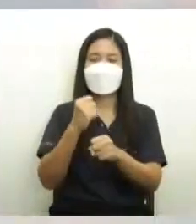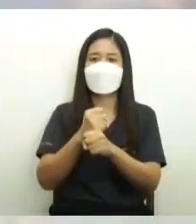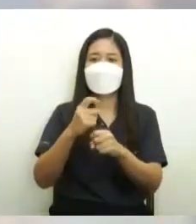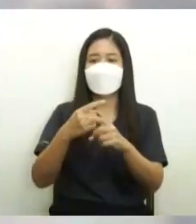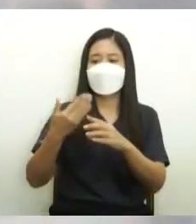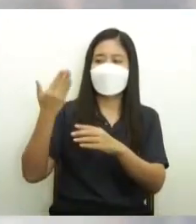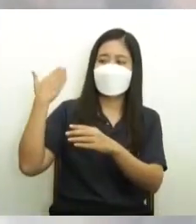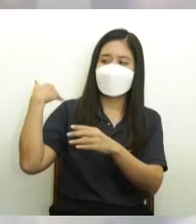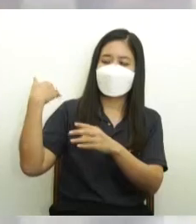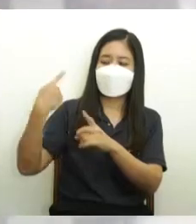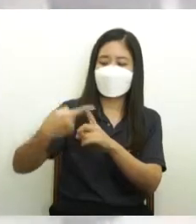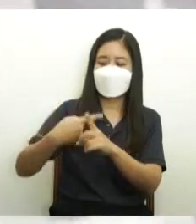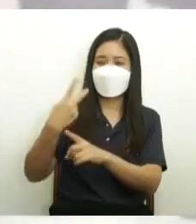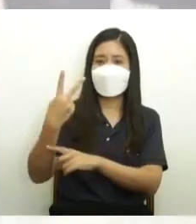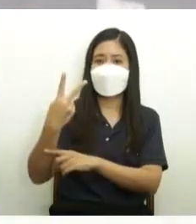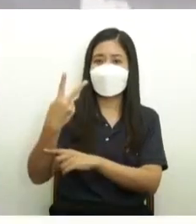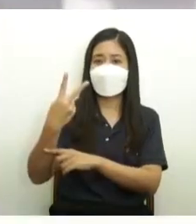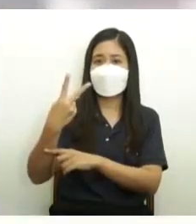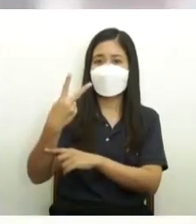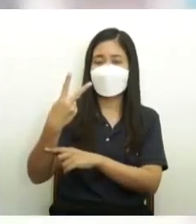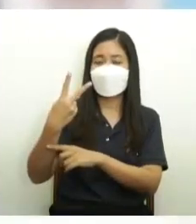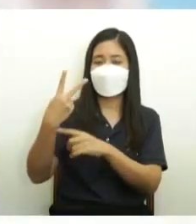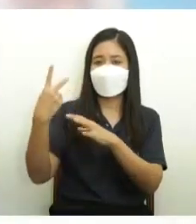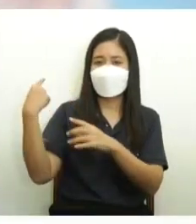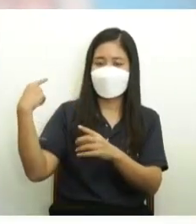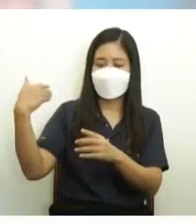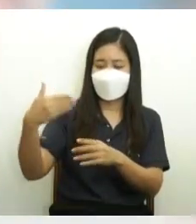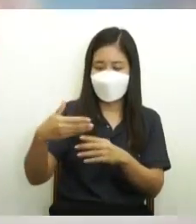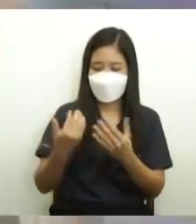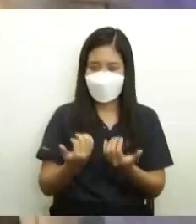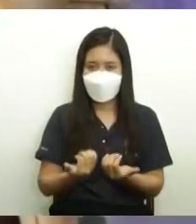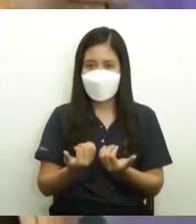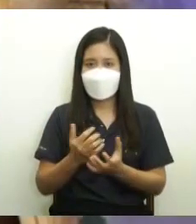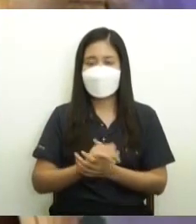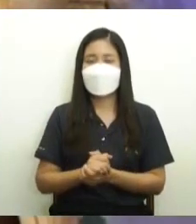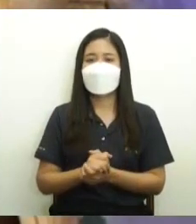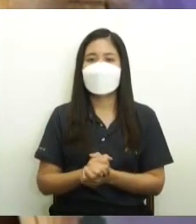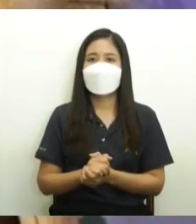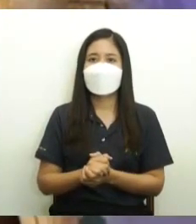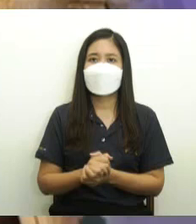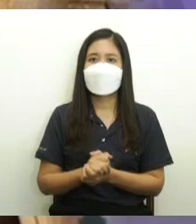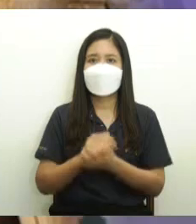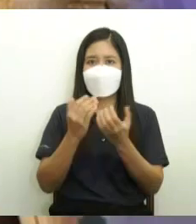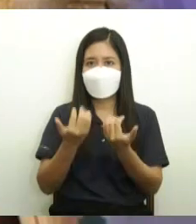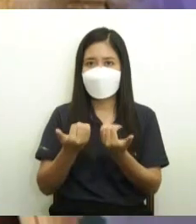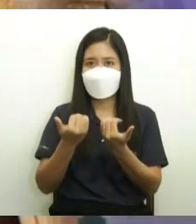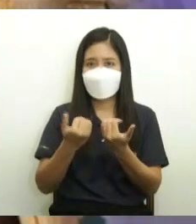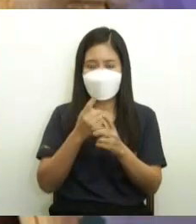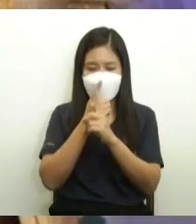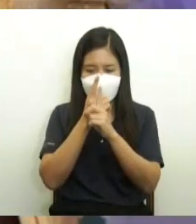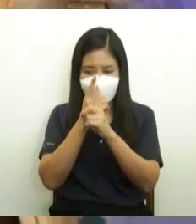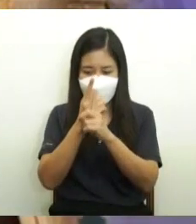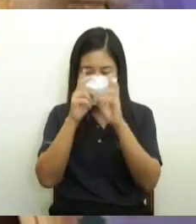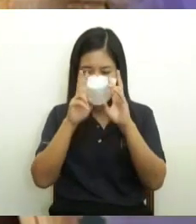แต่ต้นเดือนกุมภาพันธ์2565เรื่อยมาจนถึงปัจจุบันบัดนี้เราได้ติดตามค้นห